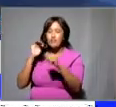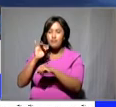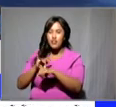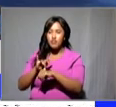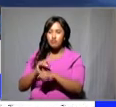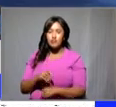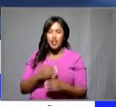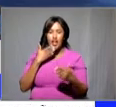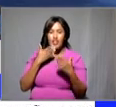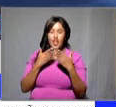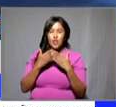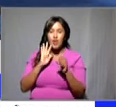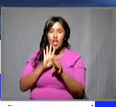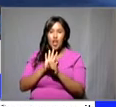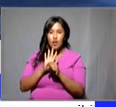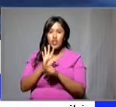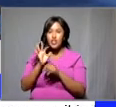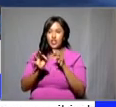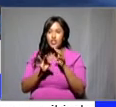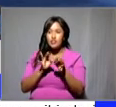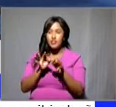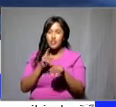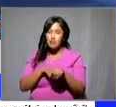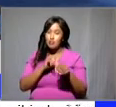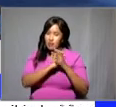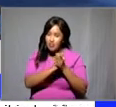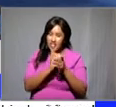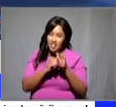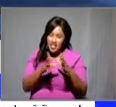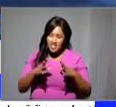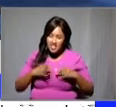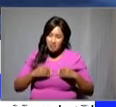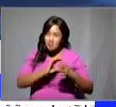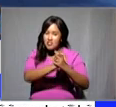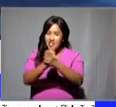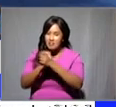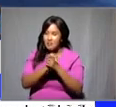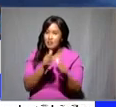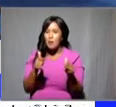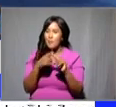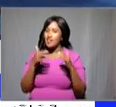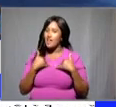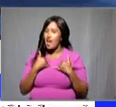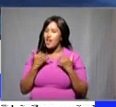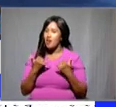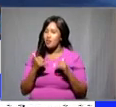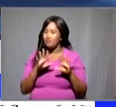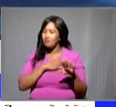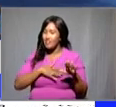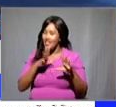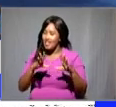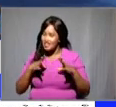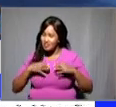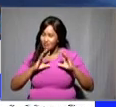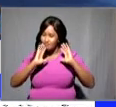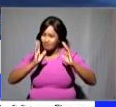asanti karibu sana gatho nyingi muno kone ya turaga ithanagia ungia hura ungia kuya ngia kuhura kihanya